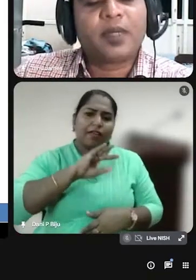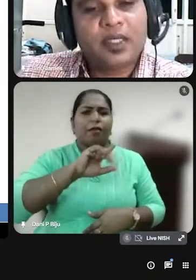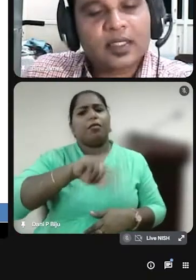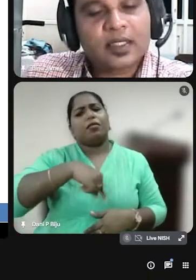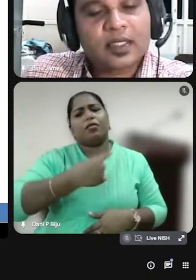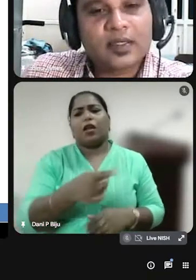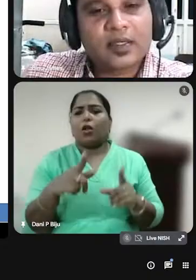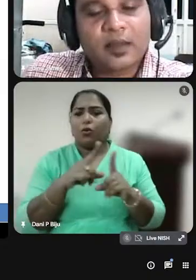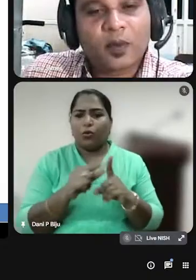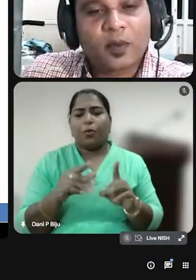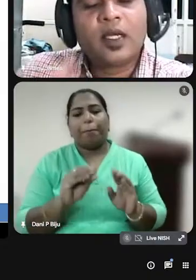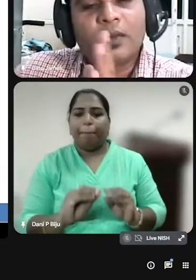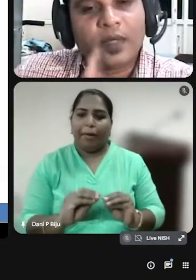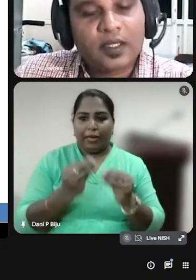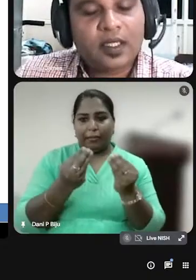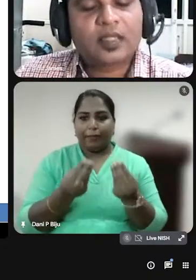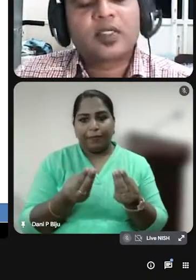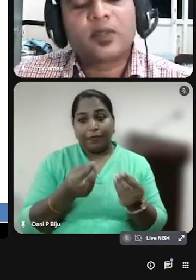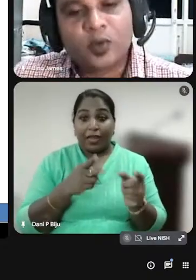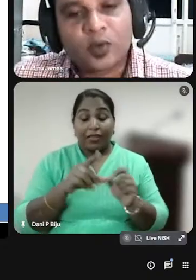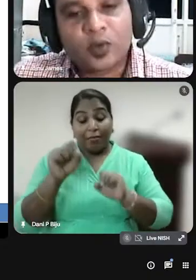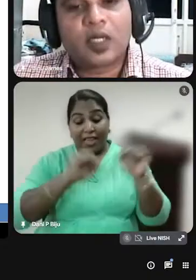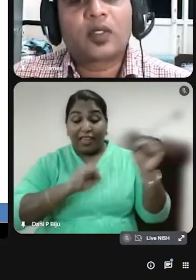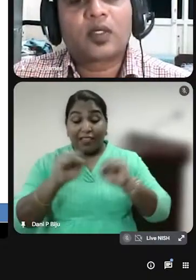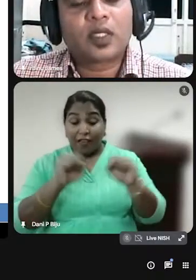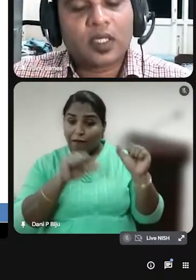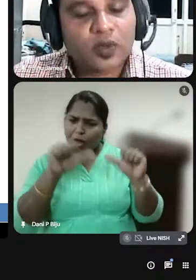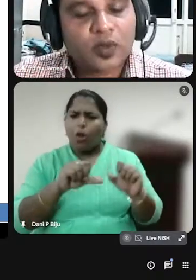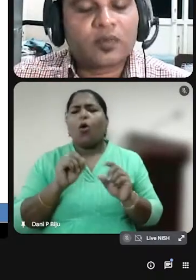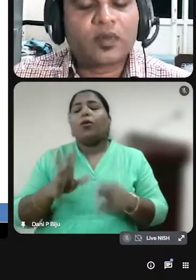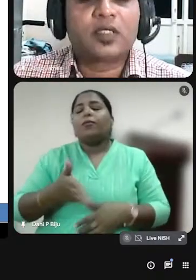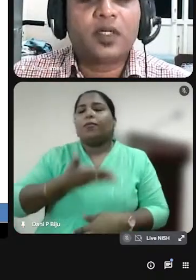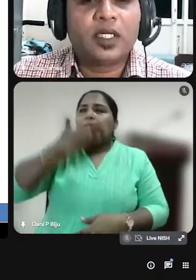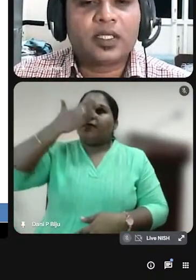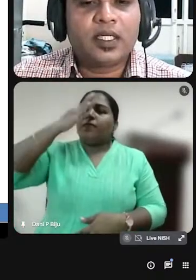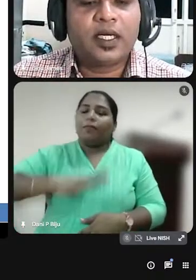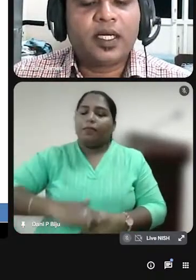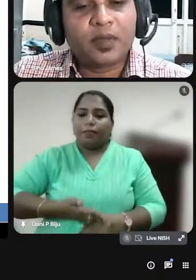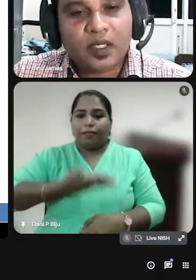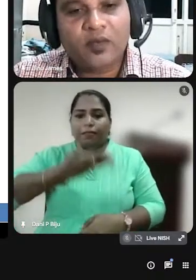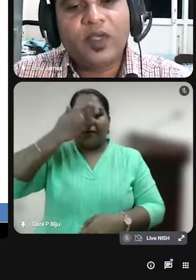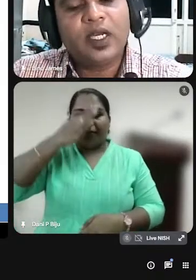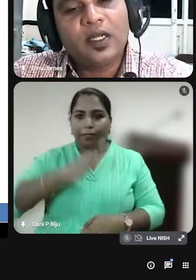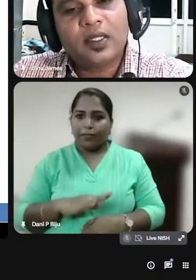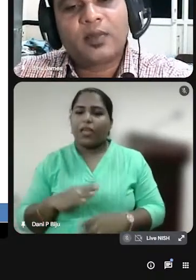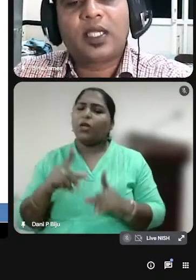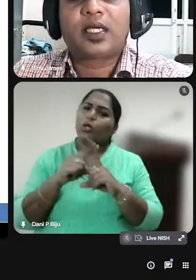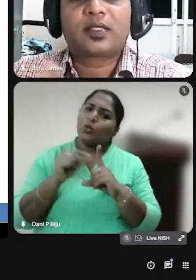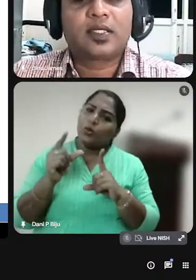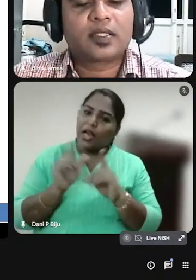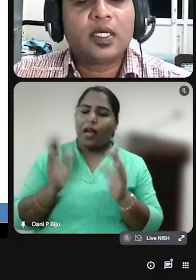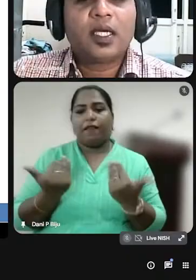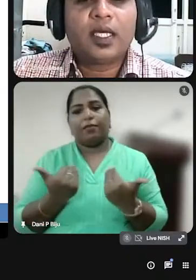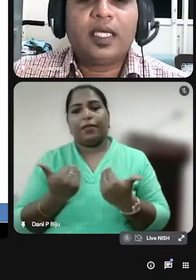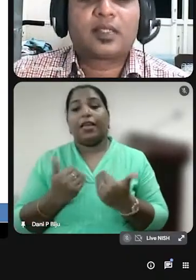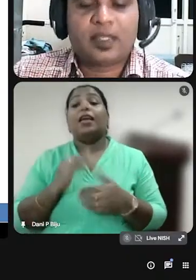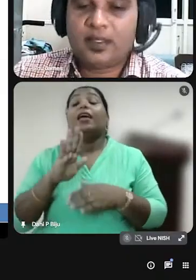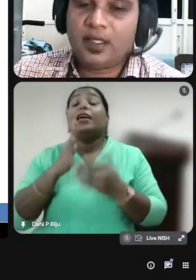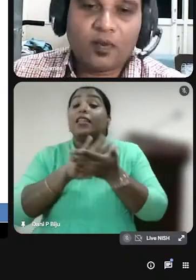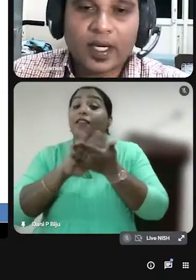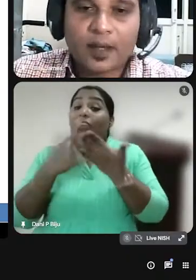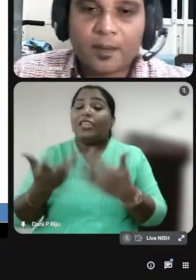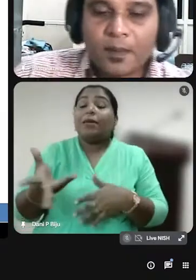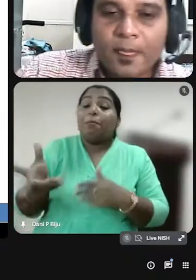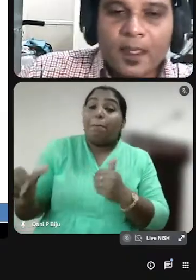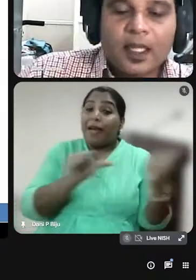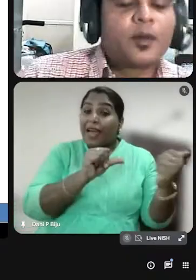പറഞ്ഞ ബ്രീത്തിങ് എക്സസൈസിലേക്ക് പോട്ടെ. ബ്രീത്തിങ് എക്സസൈസിൽ 3-4 തവണ നല്ല ശ്വാസം വലിച്ചു കൂടുകയും ചെയ്ത് കഴിയുമ്പോഴത്തേക്കും വീണ്ടും നമുക്ക് ഈ